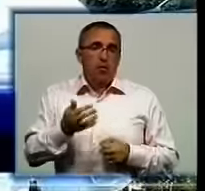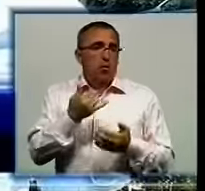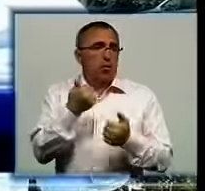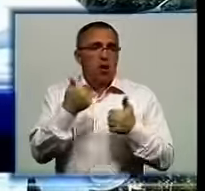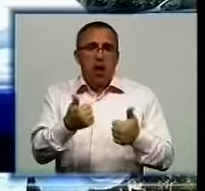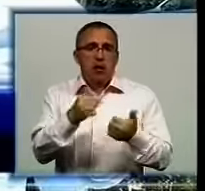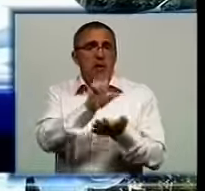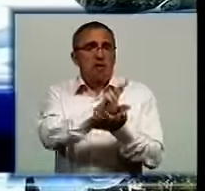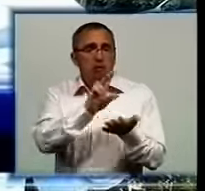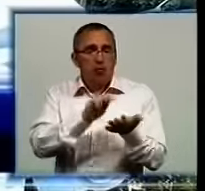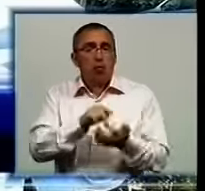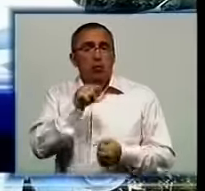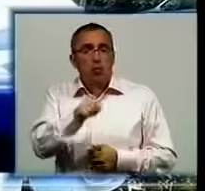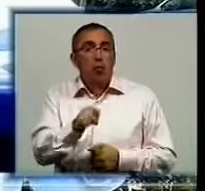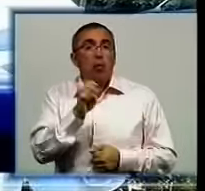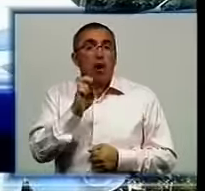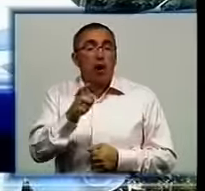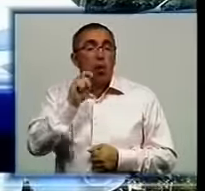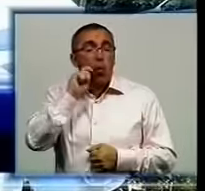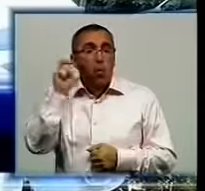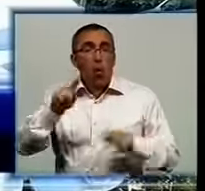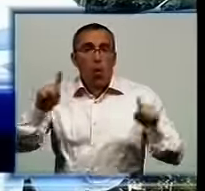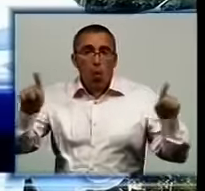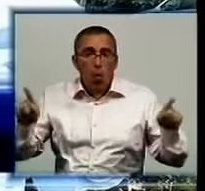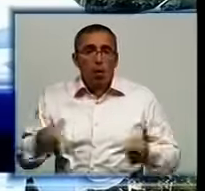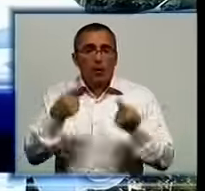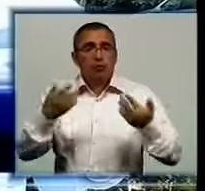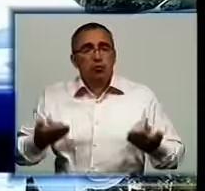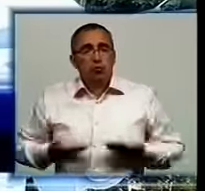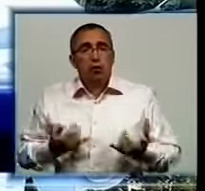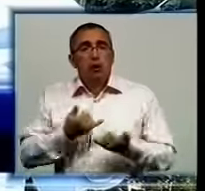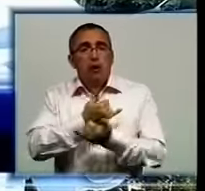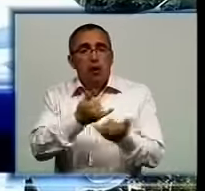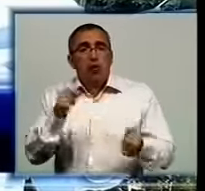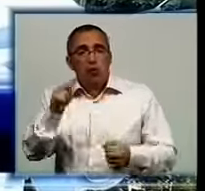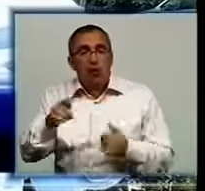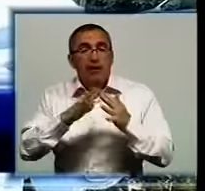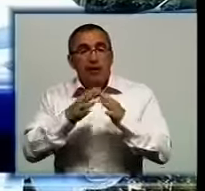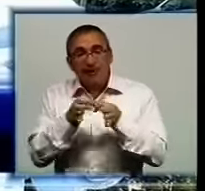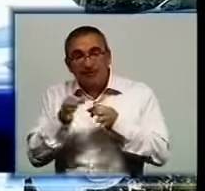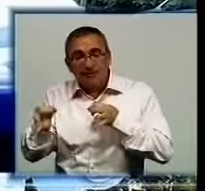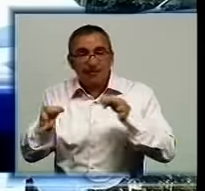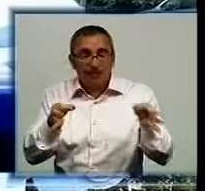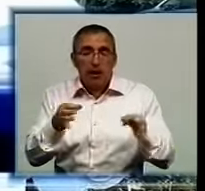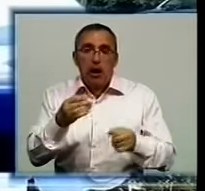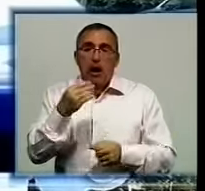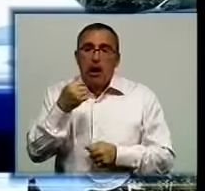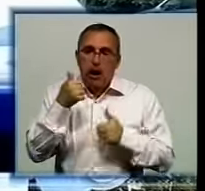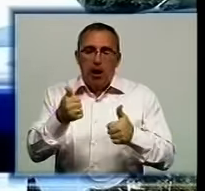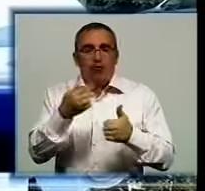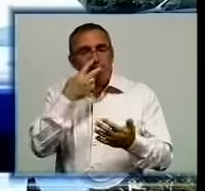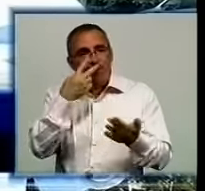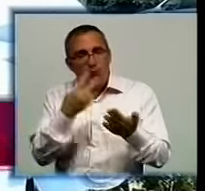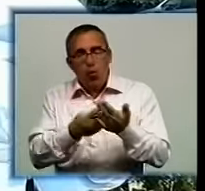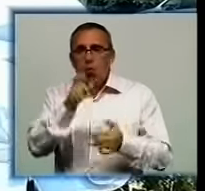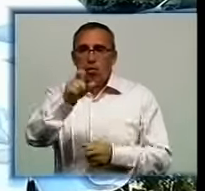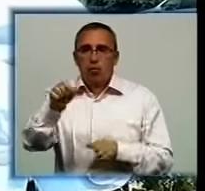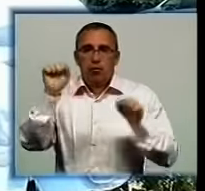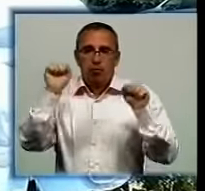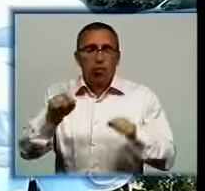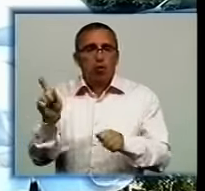приклад тому, як українці мають організувати життя для того, щоб і населений пункт гарно виглядав, і люди в ньому могли